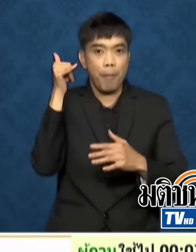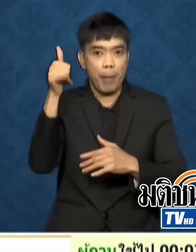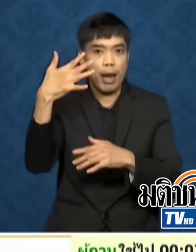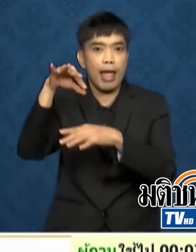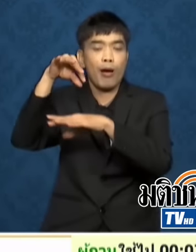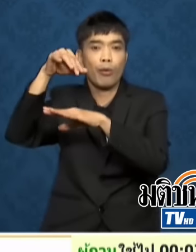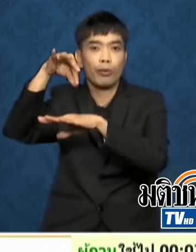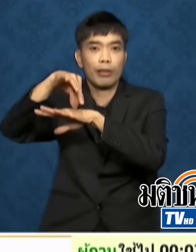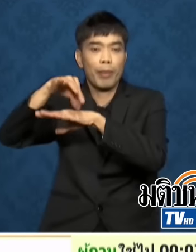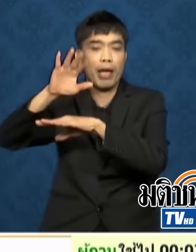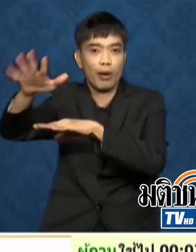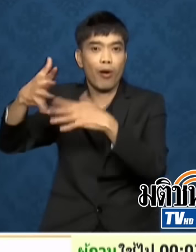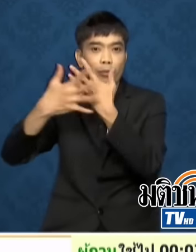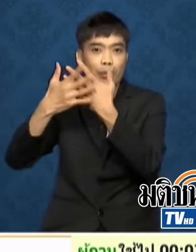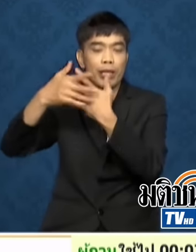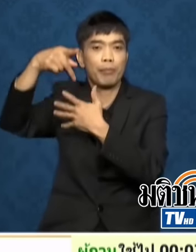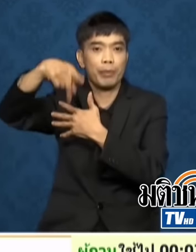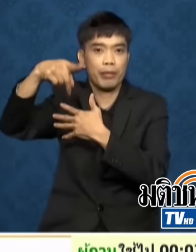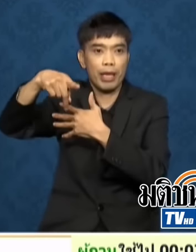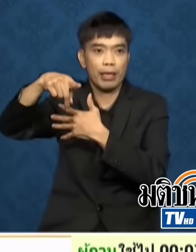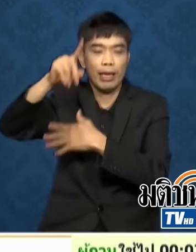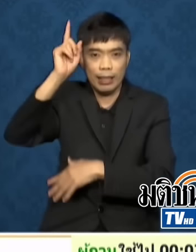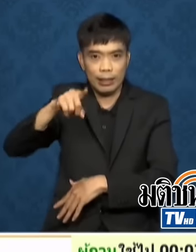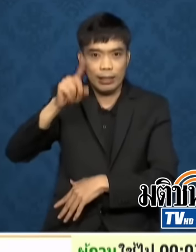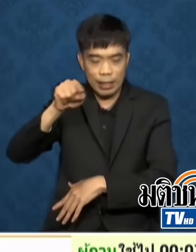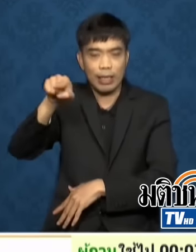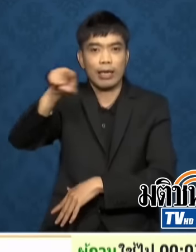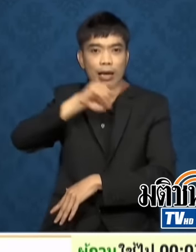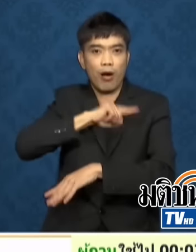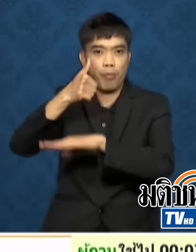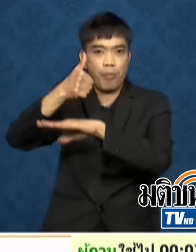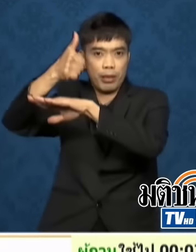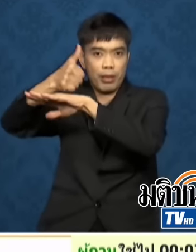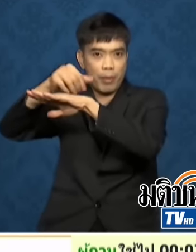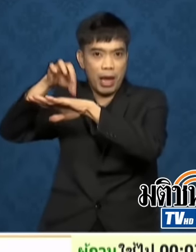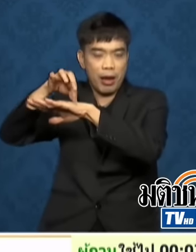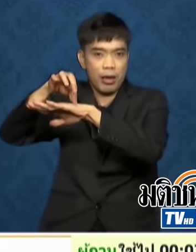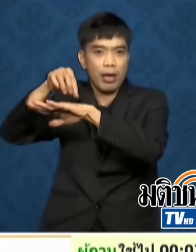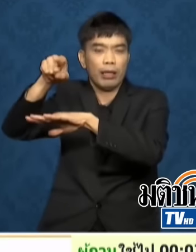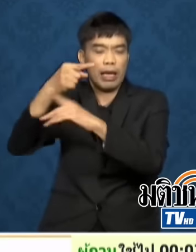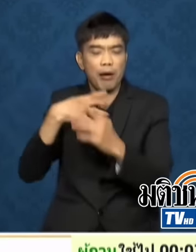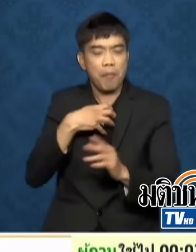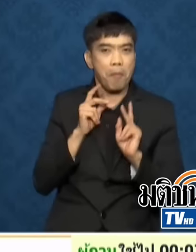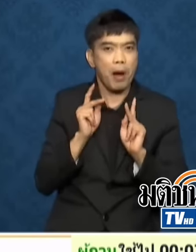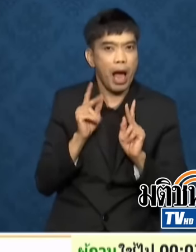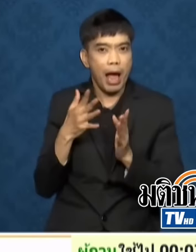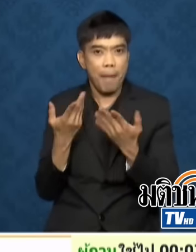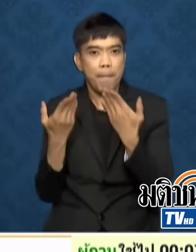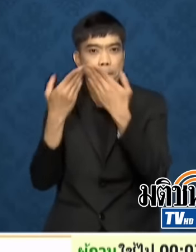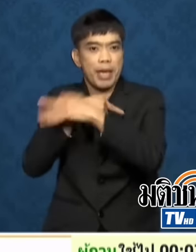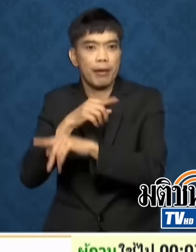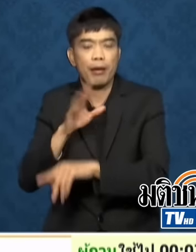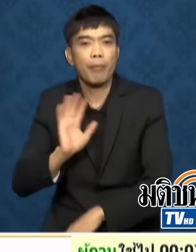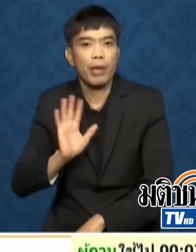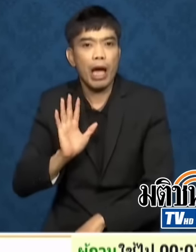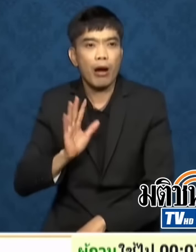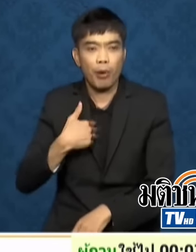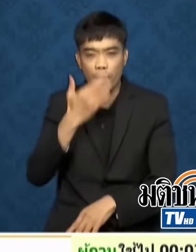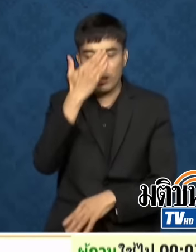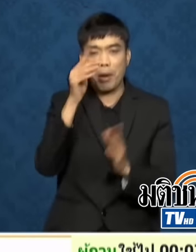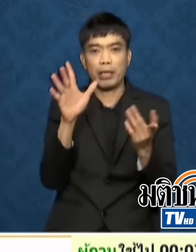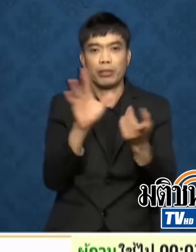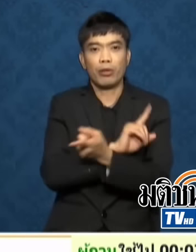พเนี่ยควรจะโปรโมทให้เขาขึ้นเพราะว่าเขาอาวุโสสุดแต่ก็ไม่กล้าเปลี่ยนกลัวจะสังคมตำหนิว่า